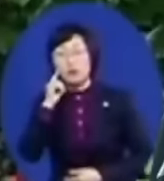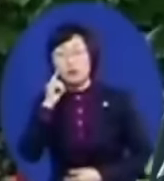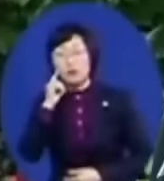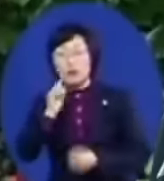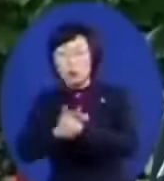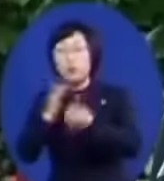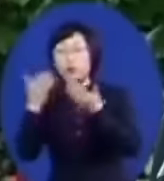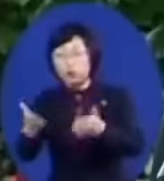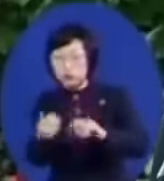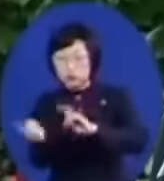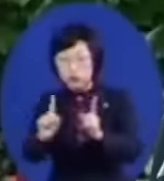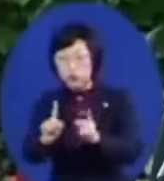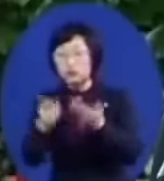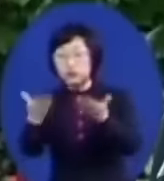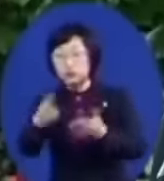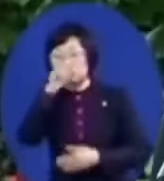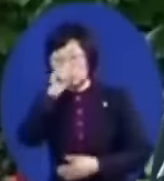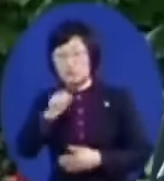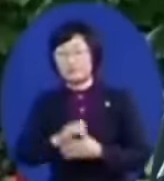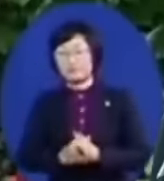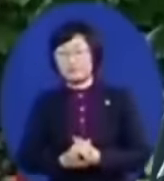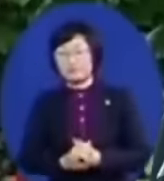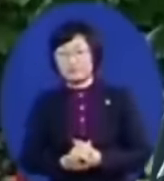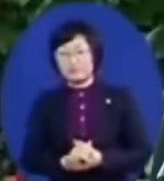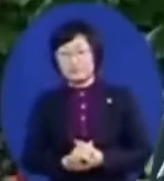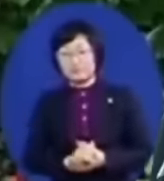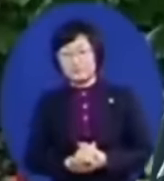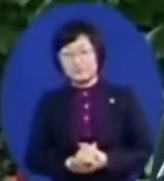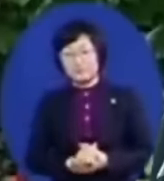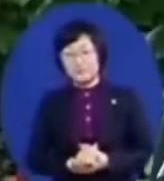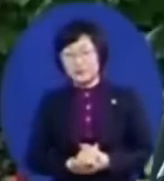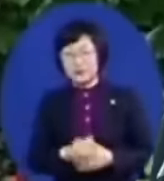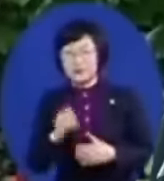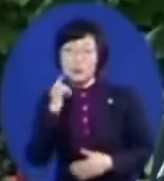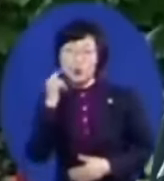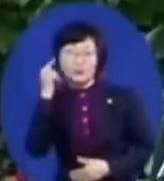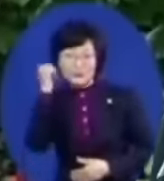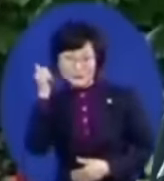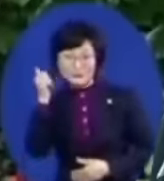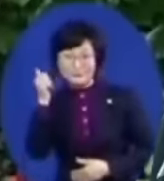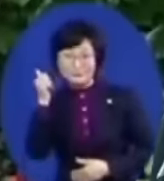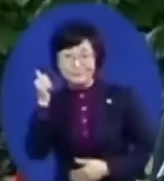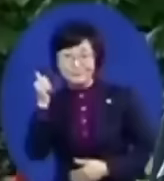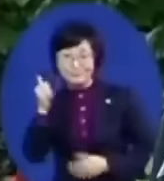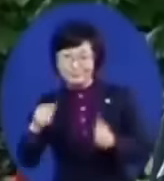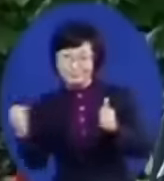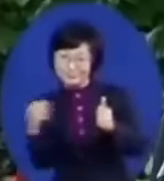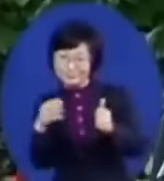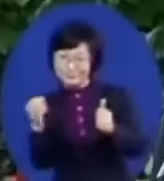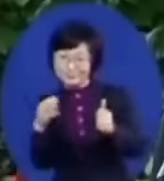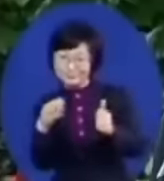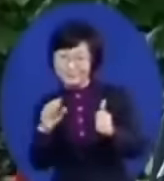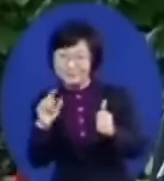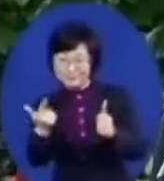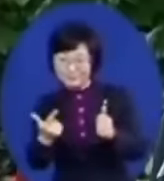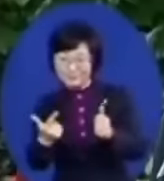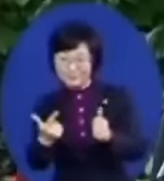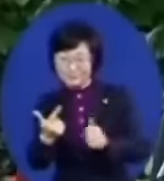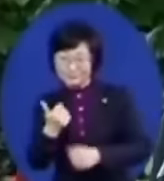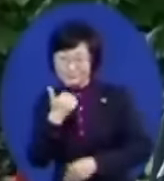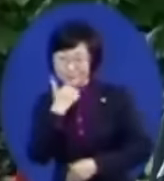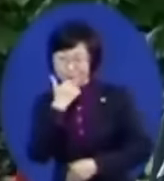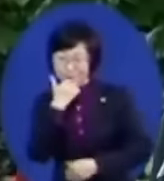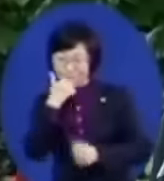도와주어서 좀 살게 만들어 주셔야지요. 그 목사님이 대답을 안 하고 한참 그 이발사와 같이